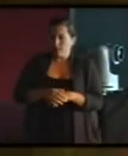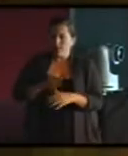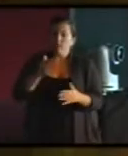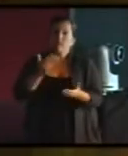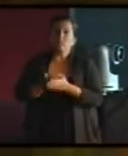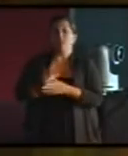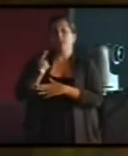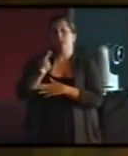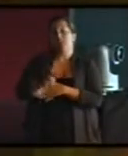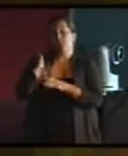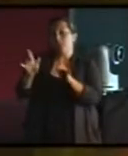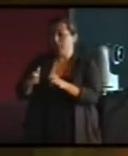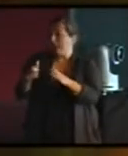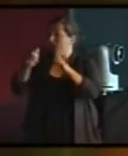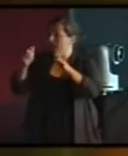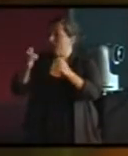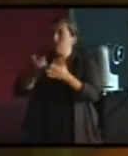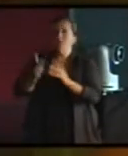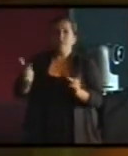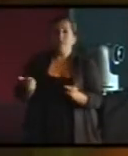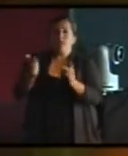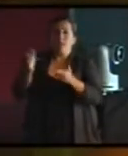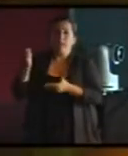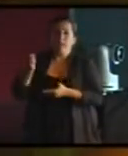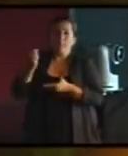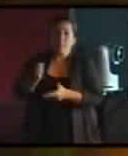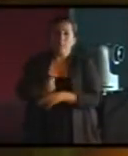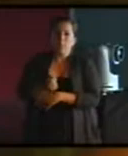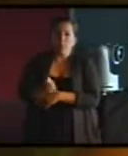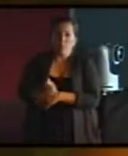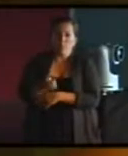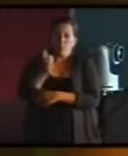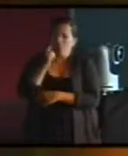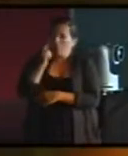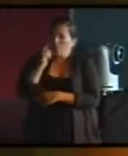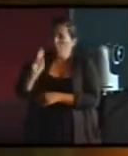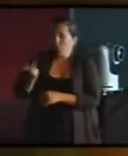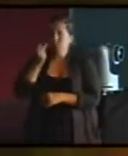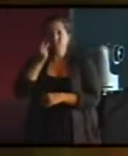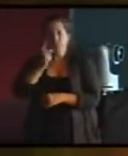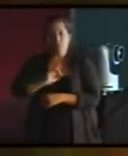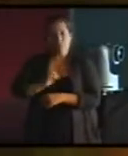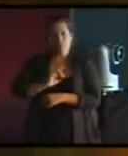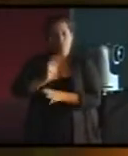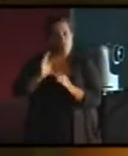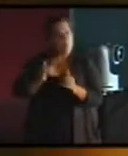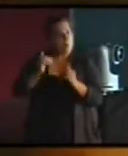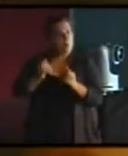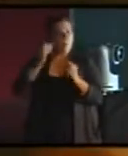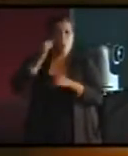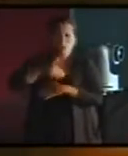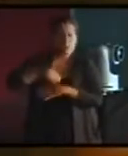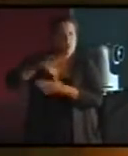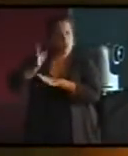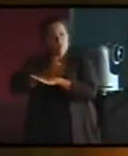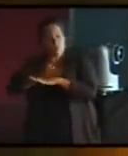bâtiment de faible valeur patrimoniale parce que c'est une œuvre mineure, je dirais, même si c'est une signature, d'accord. Mais